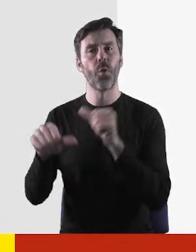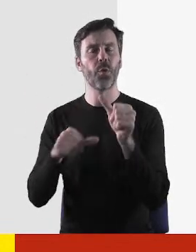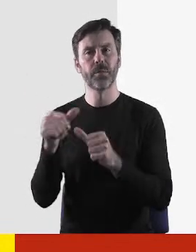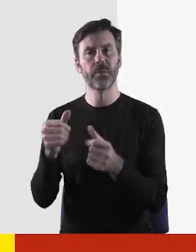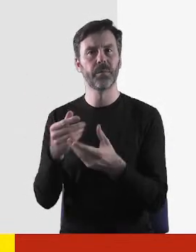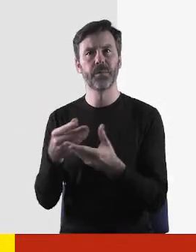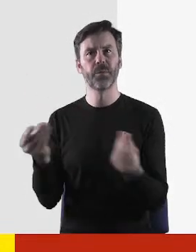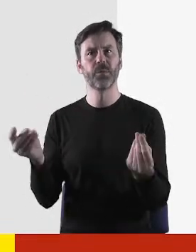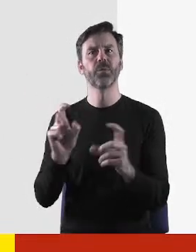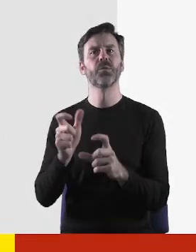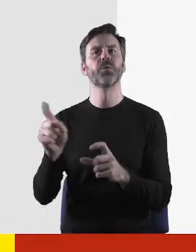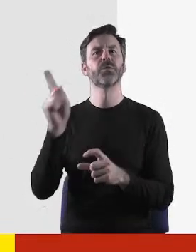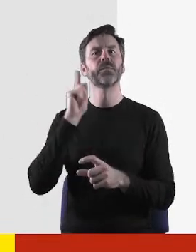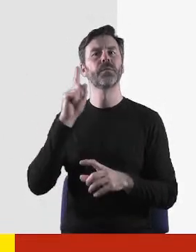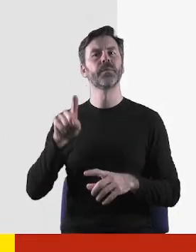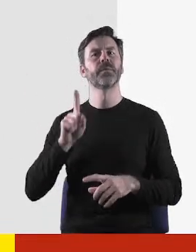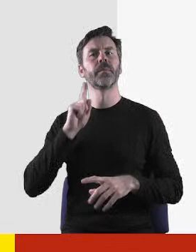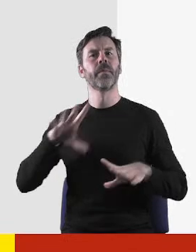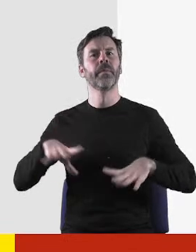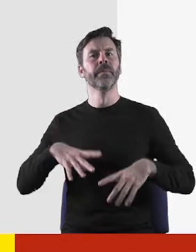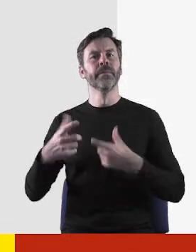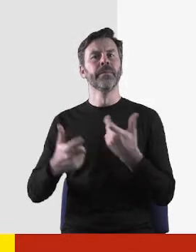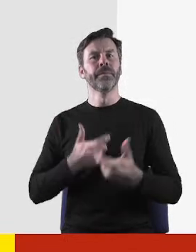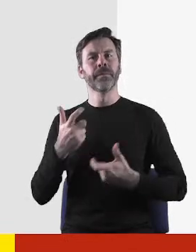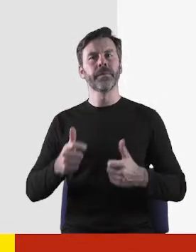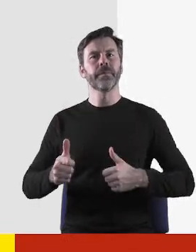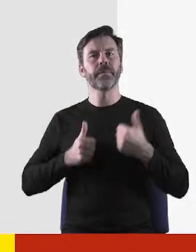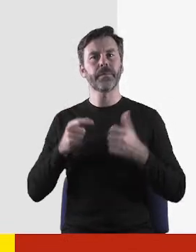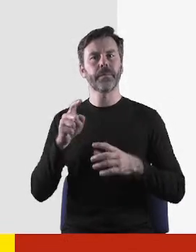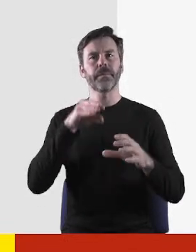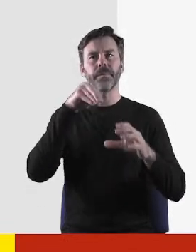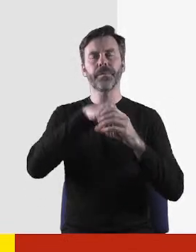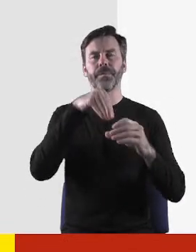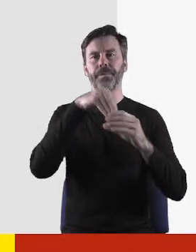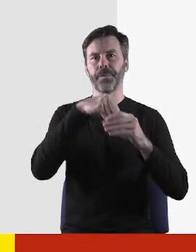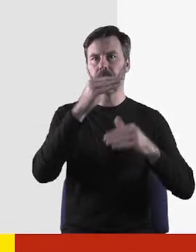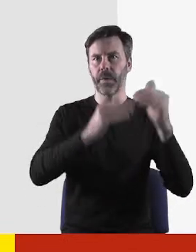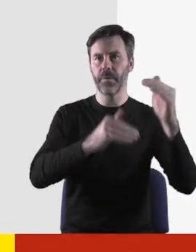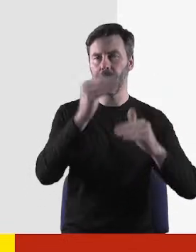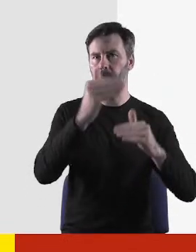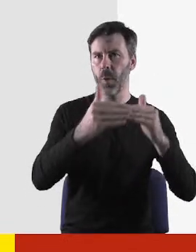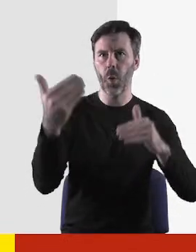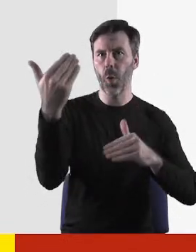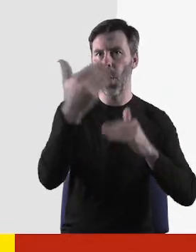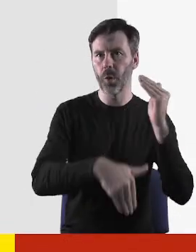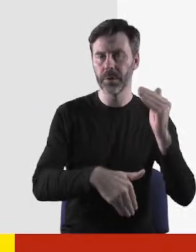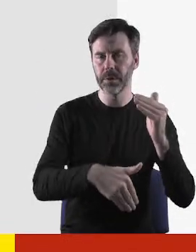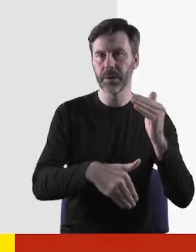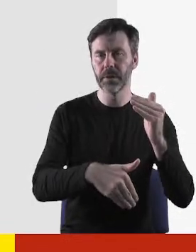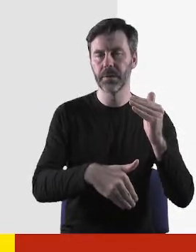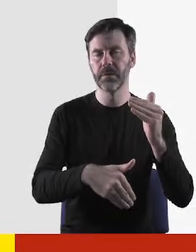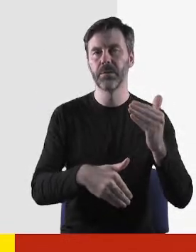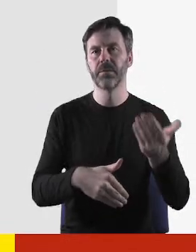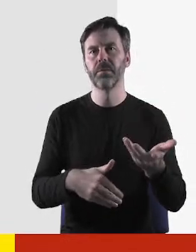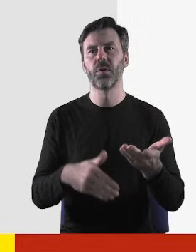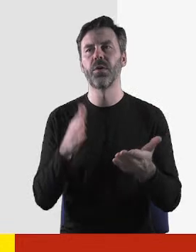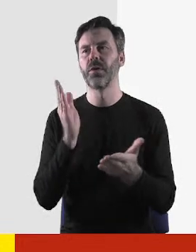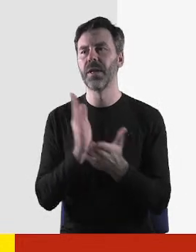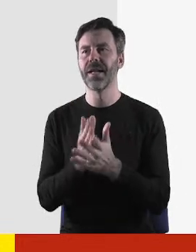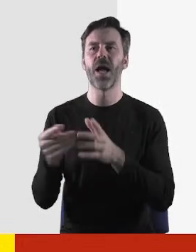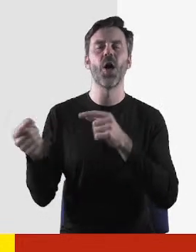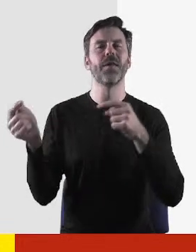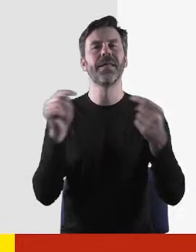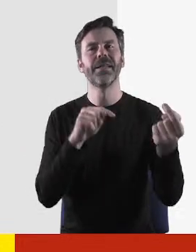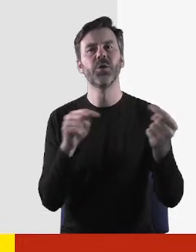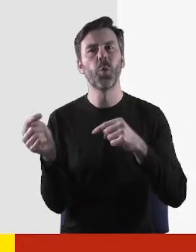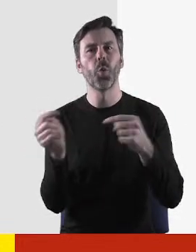w tej kwestii zrobiliście tak, aby ta inwestycja mogła zostać wykonana? Sama rozmowa i sama dyskusja